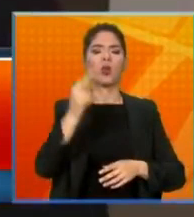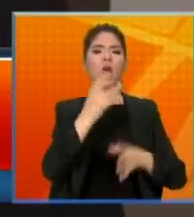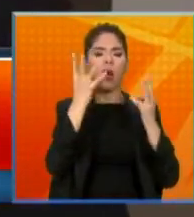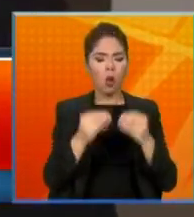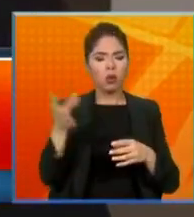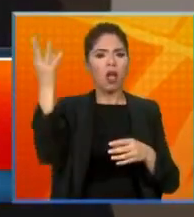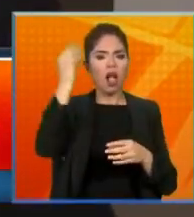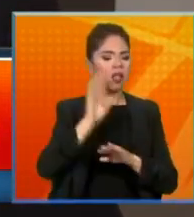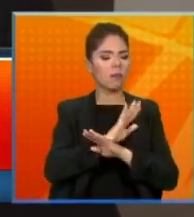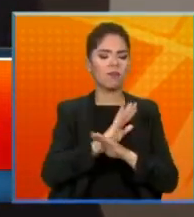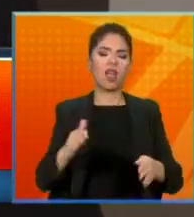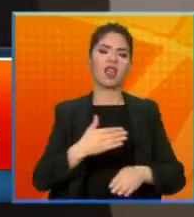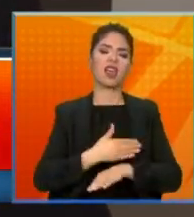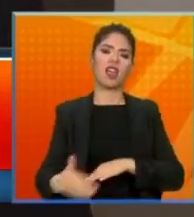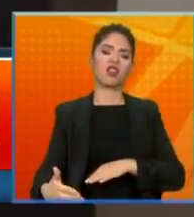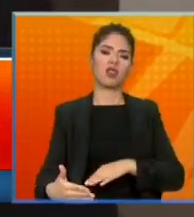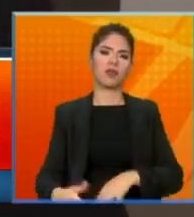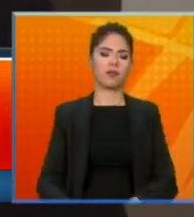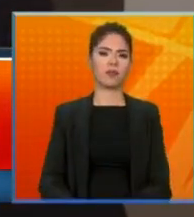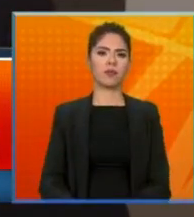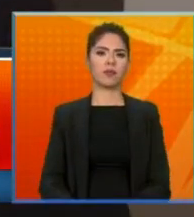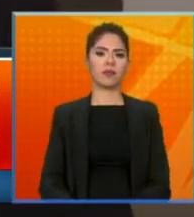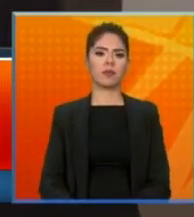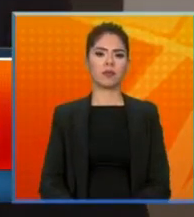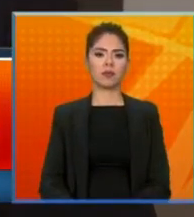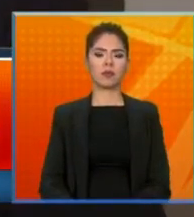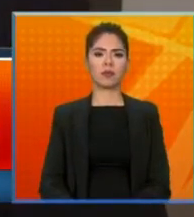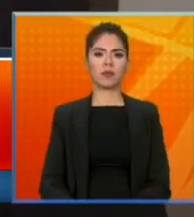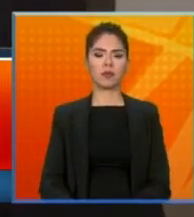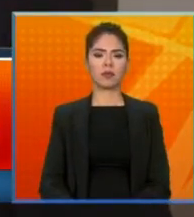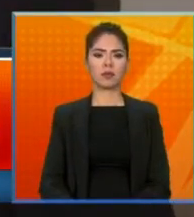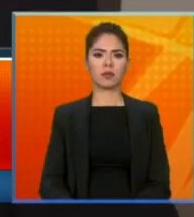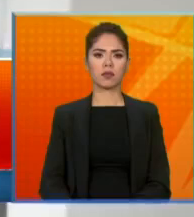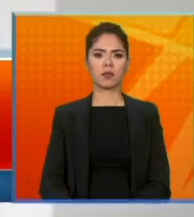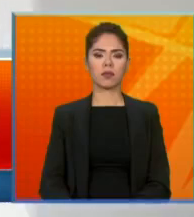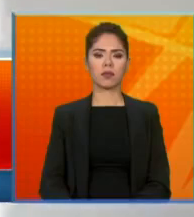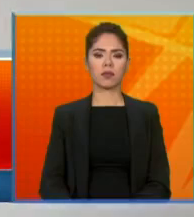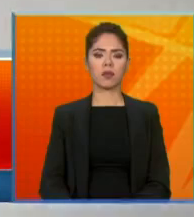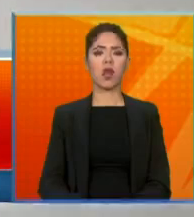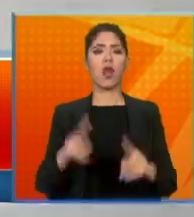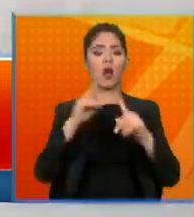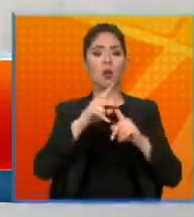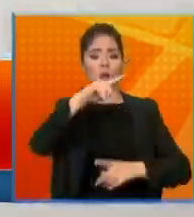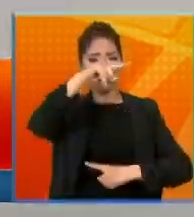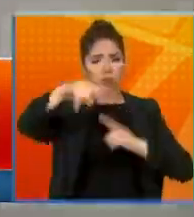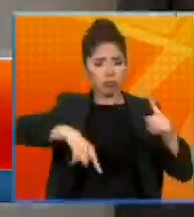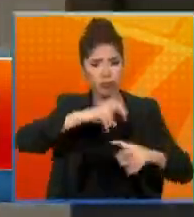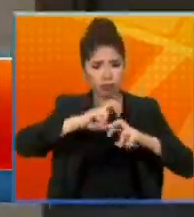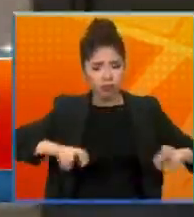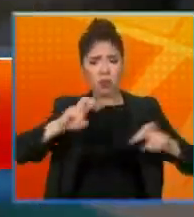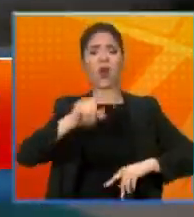geçmişti. Kolay yoldan para kazanayım derken de çok büyük bir mağduriyet yaşadınız. Doğru, onunla haklısınız yani. Polis uzun uğraşlar